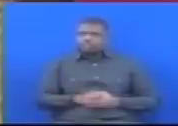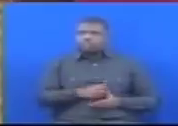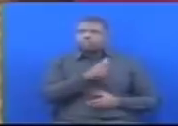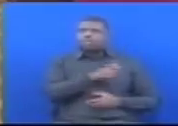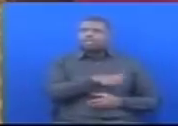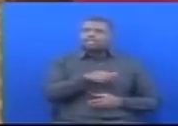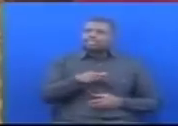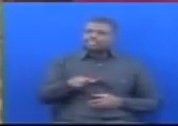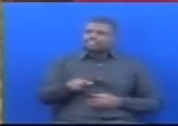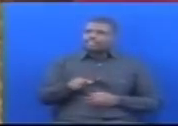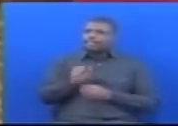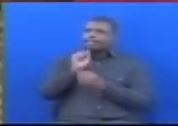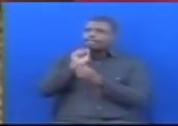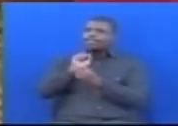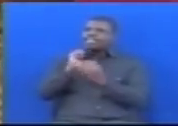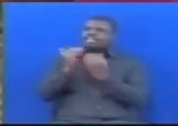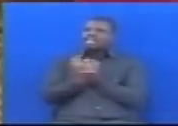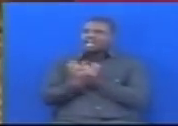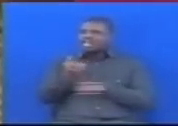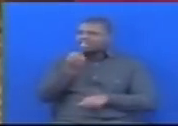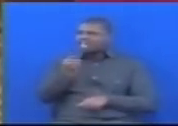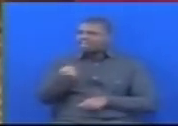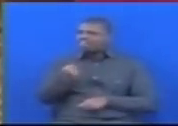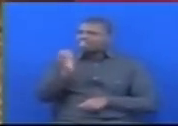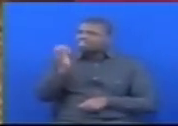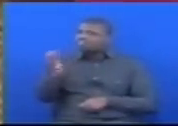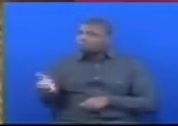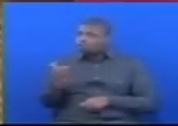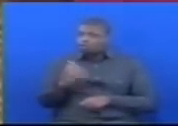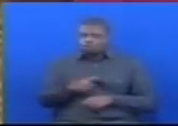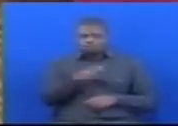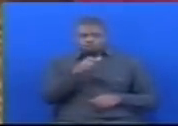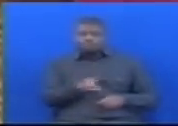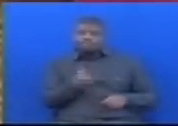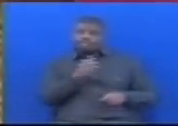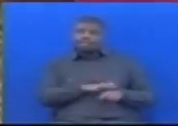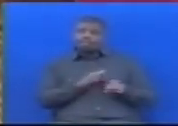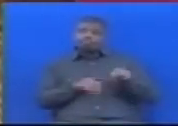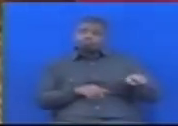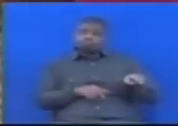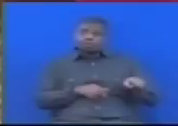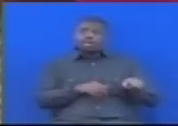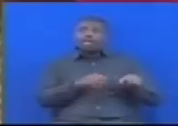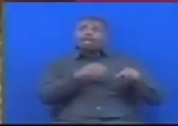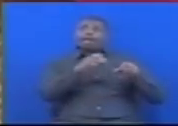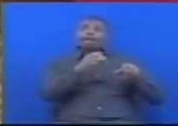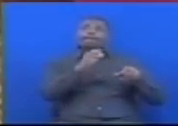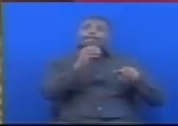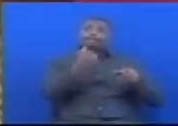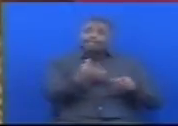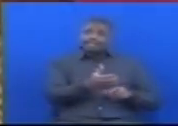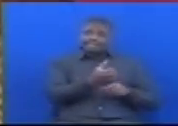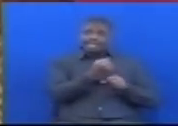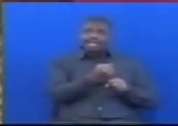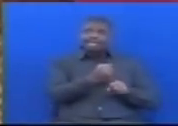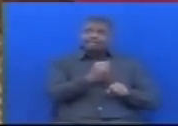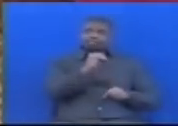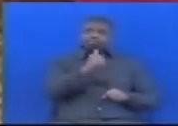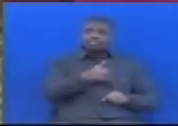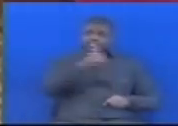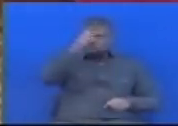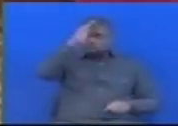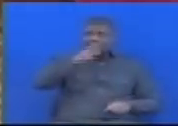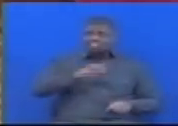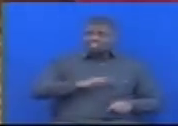wananchi wa Mkinga wanazo taarifa kwamba mtaalamu huyu amekwishapatikana tangu mwezi Novemba, na